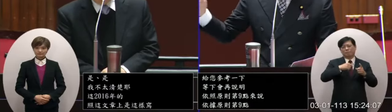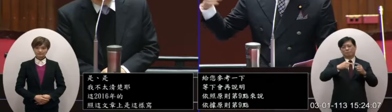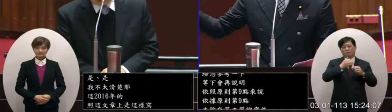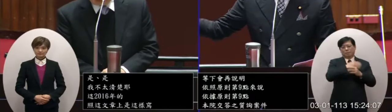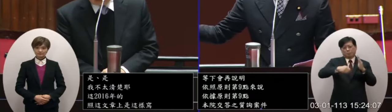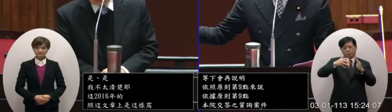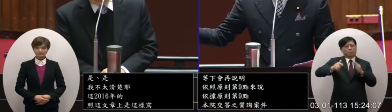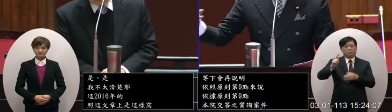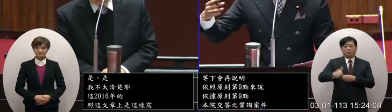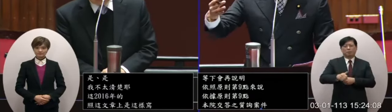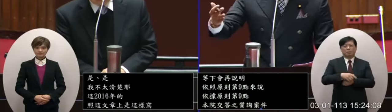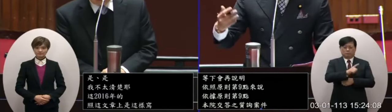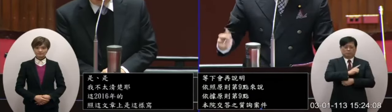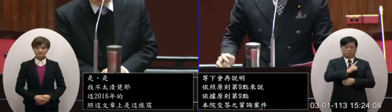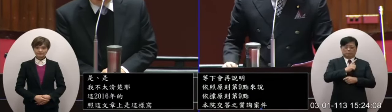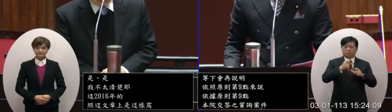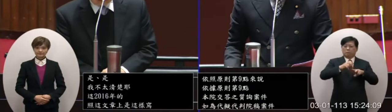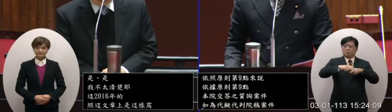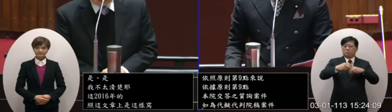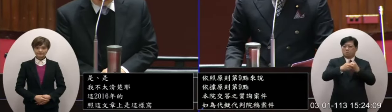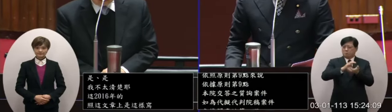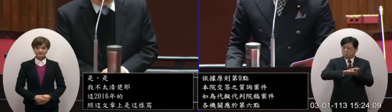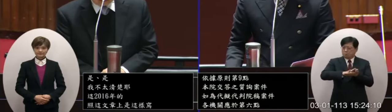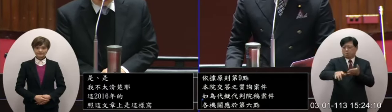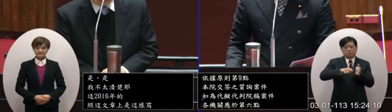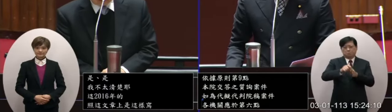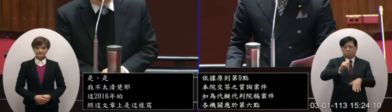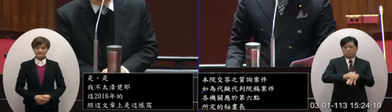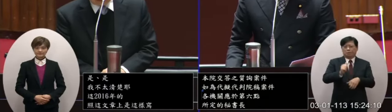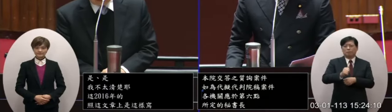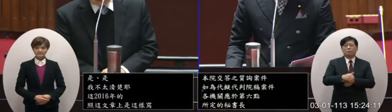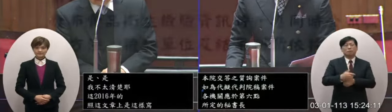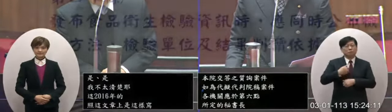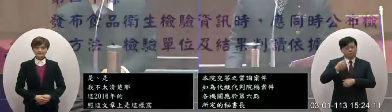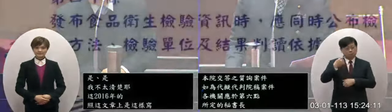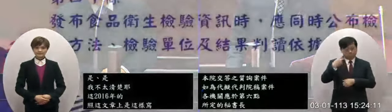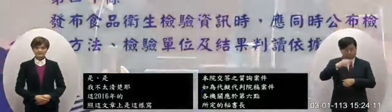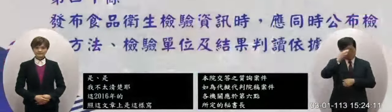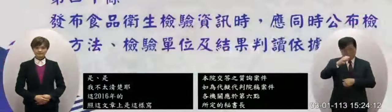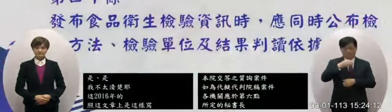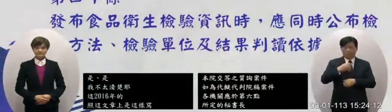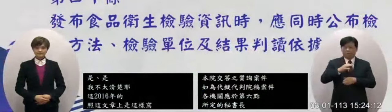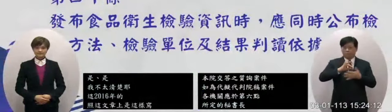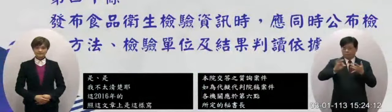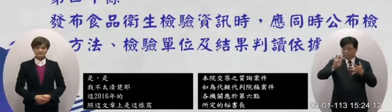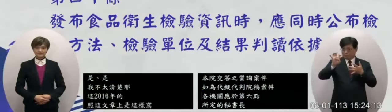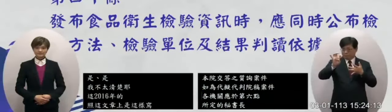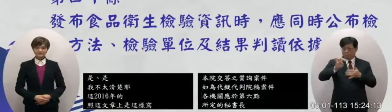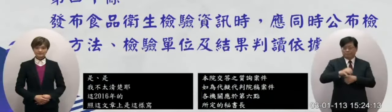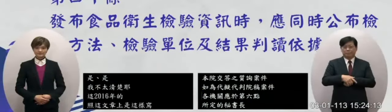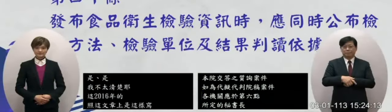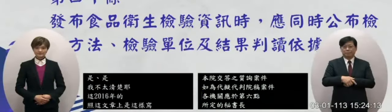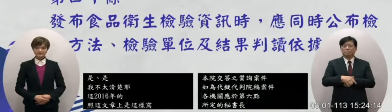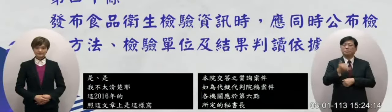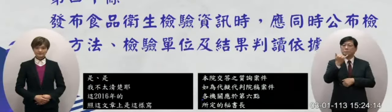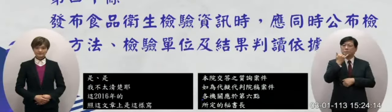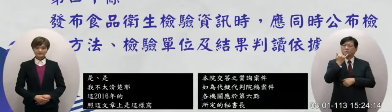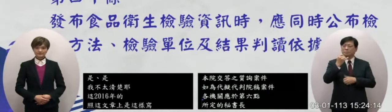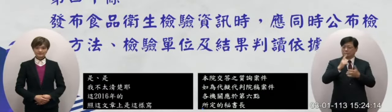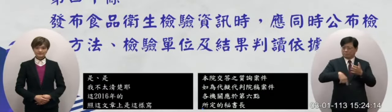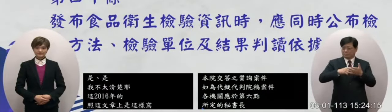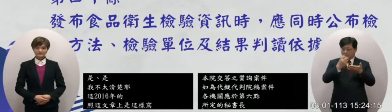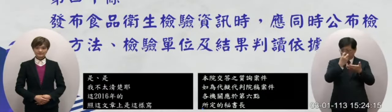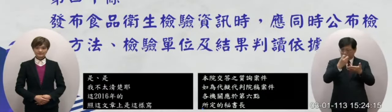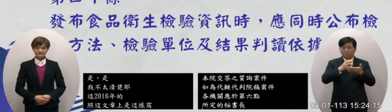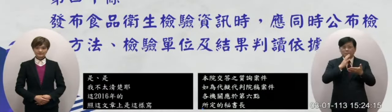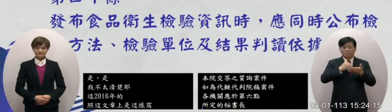您非常熟悉，您是公卫专家了哈。那我们再来看看13法的第40条规定哦。可以简单的来说，